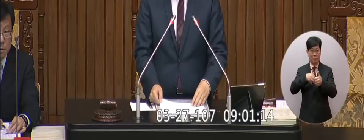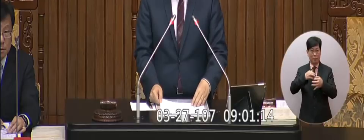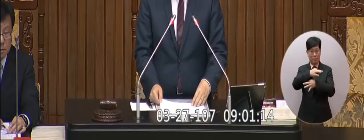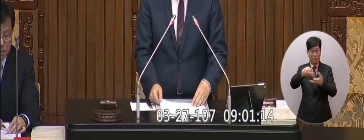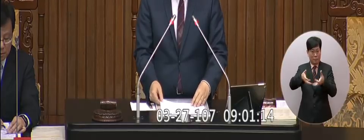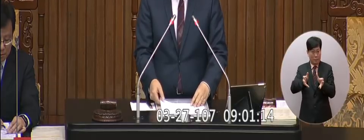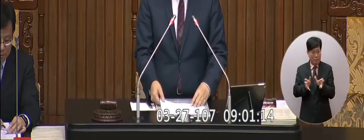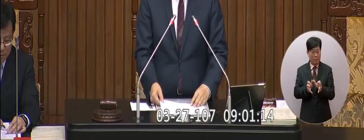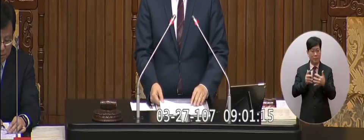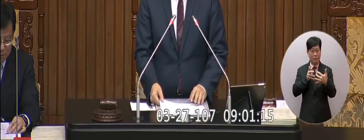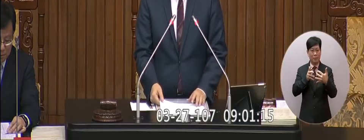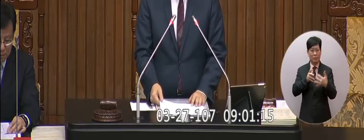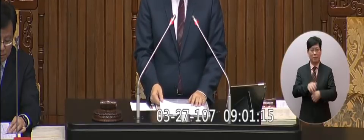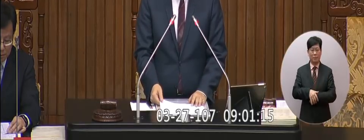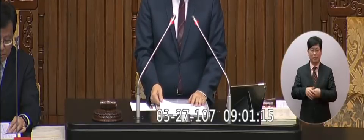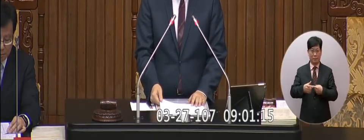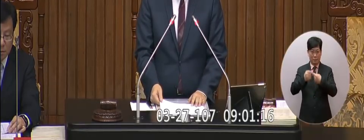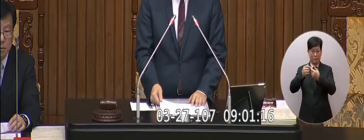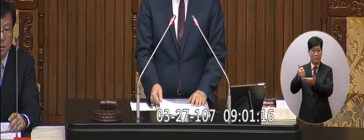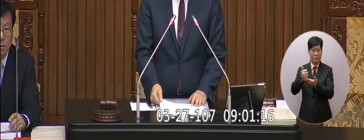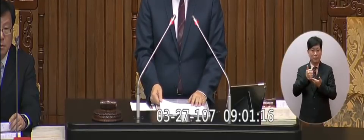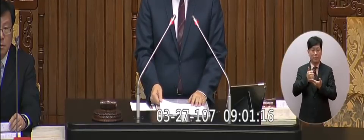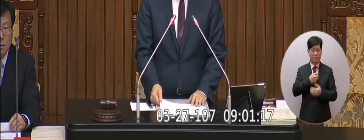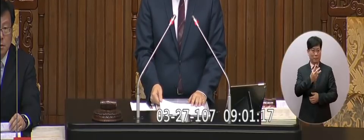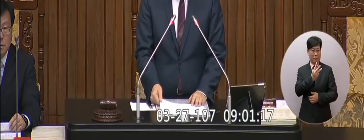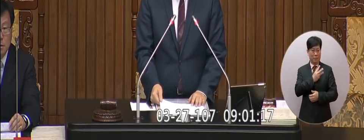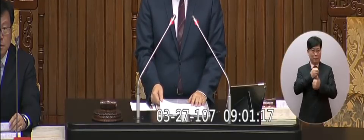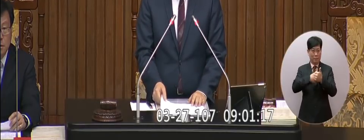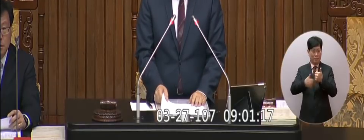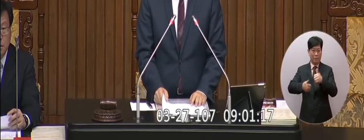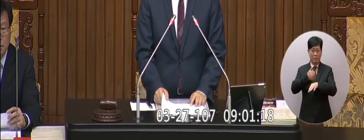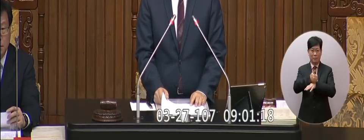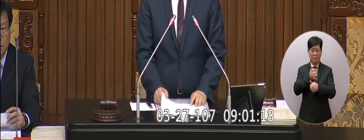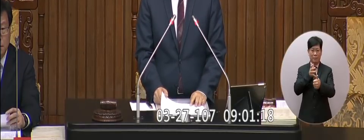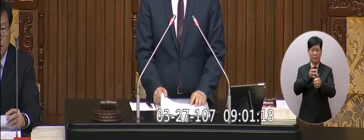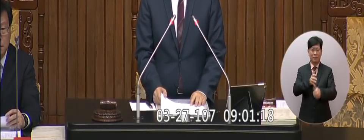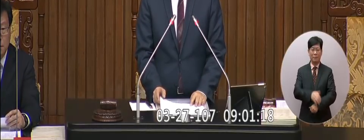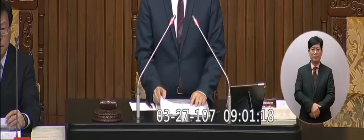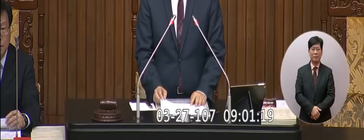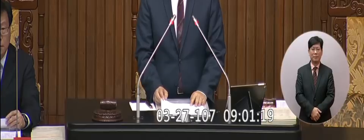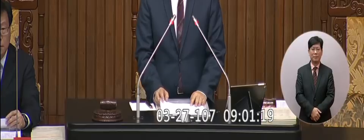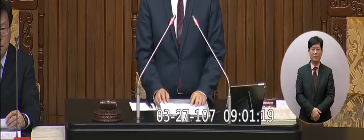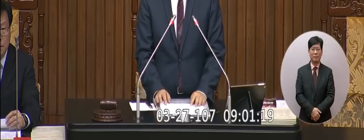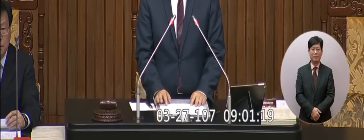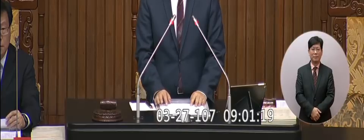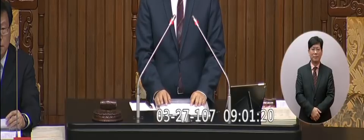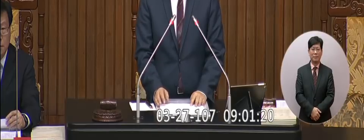组织询答。第一位，请赵委员天麟质询。